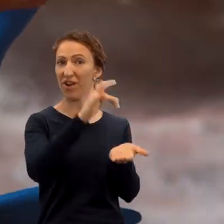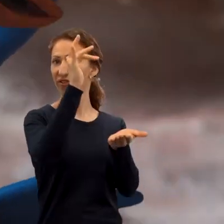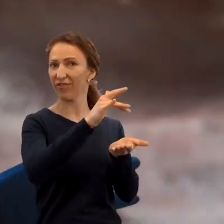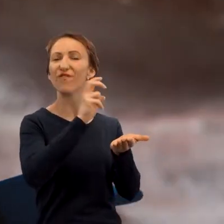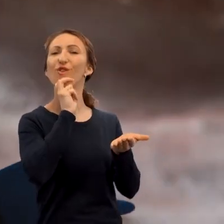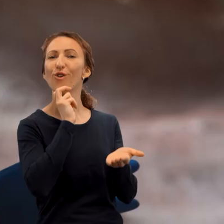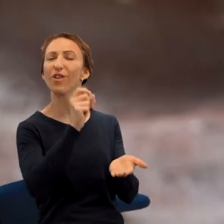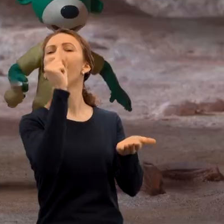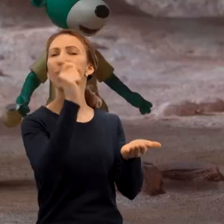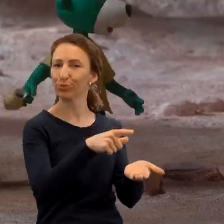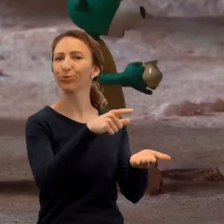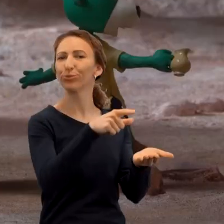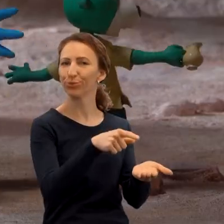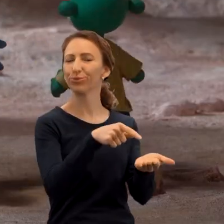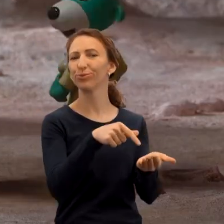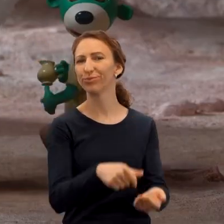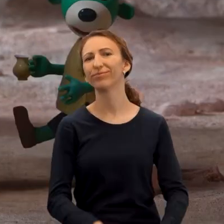kubeczku woda jest.